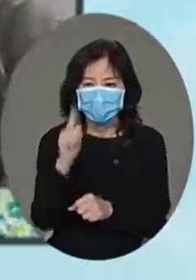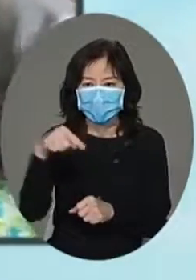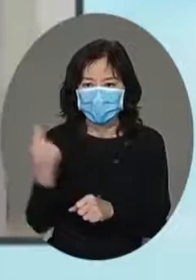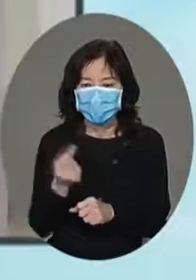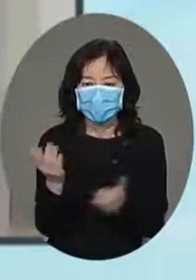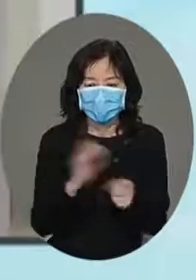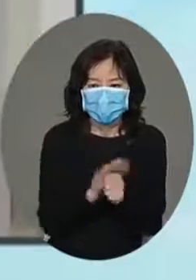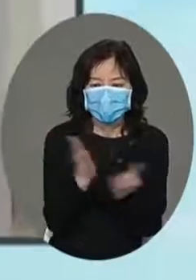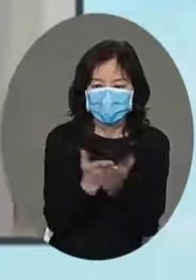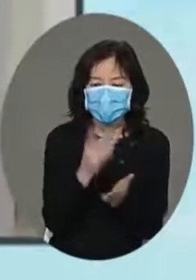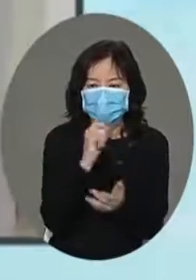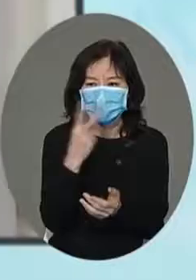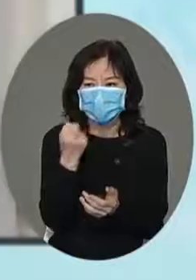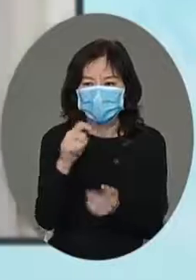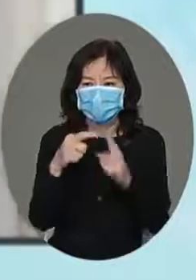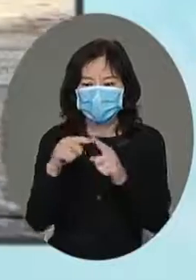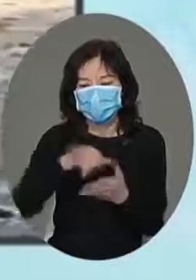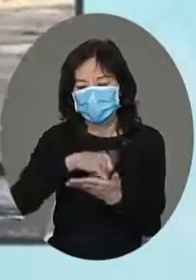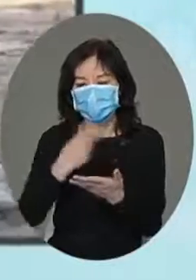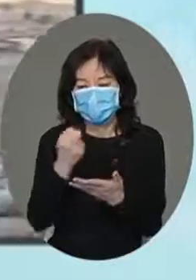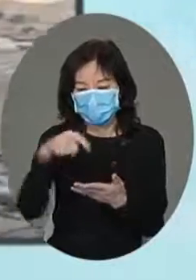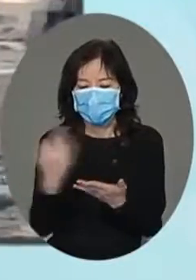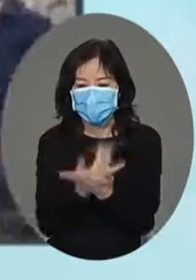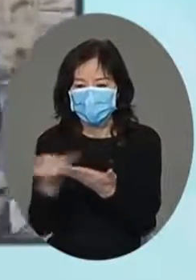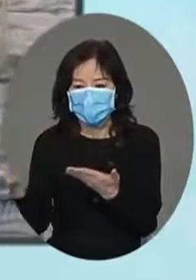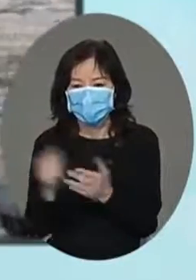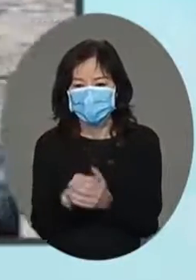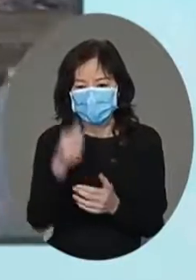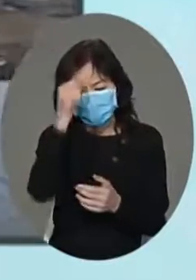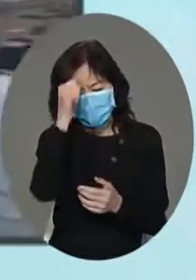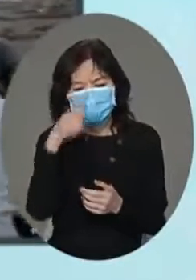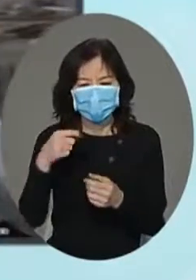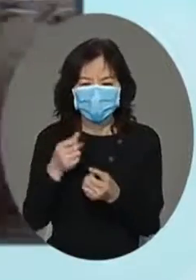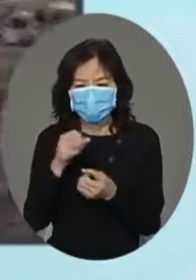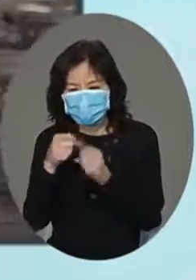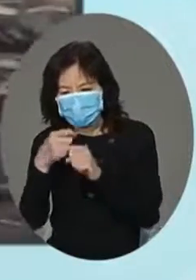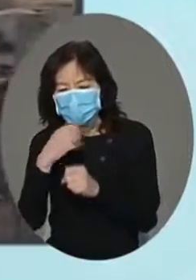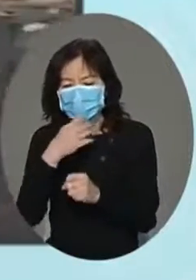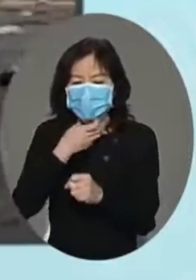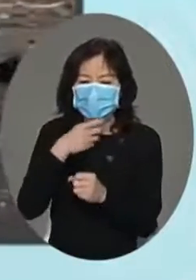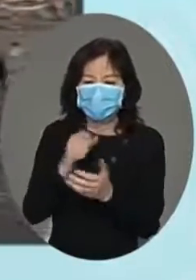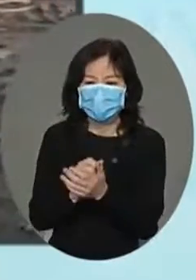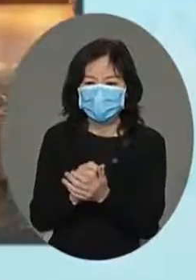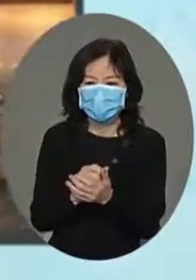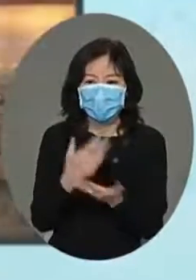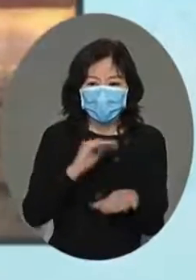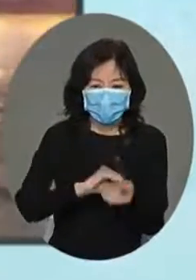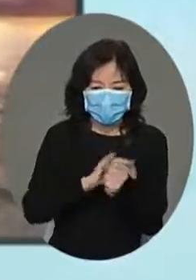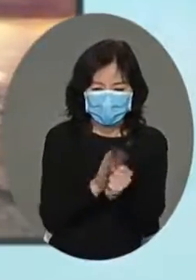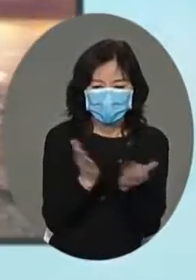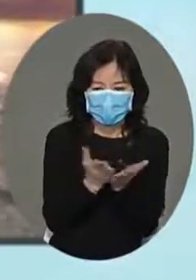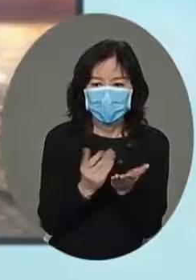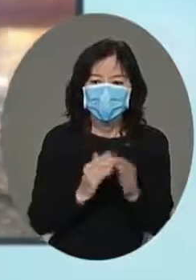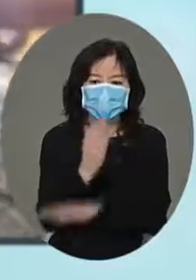人確診，超過20萬人死亡。世衛有專家認為印度的檢測能力有限，質疑實際確診人數遠